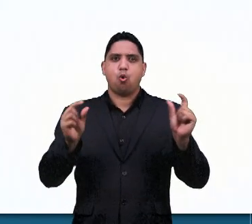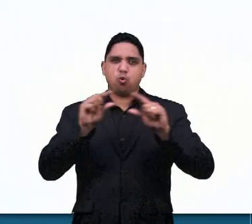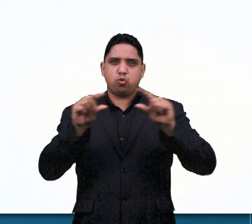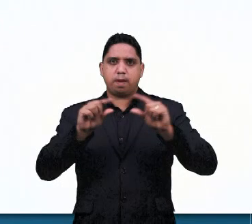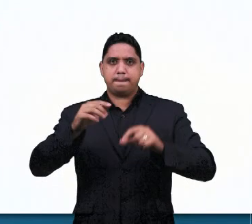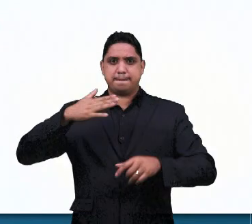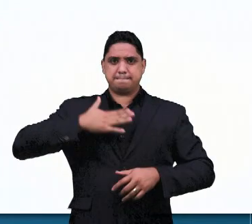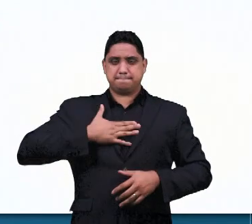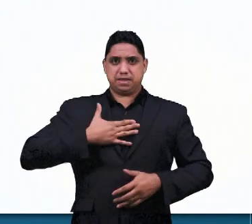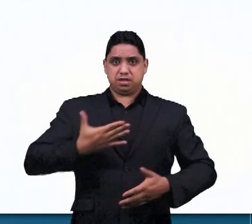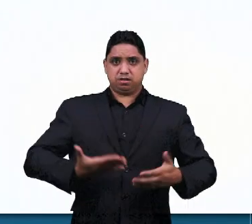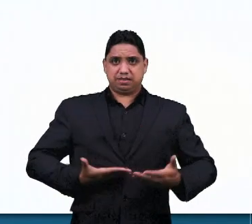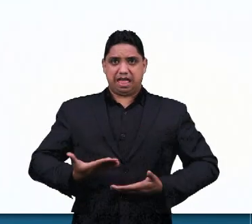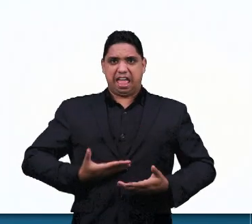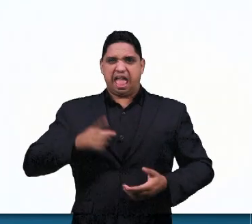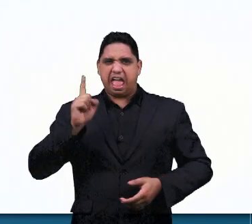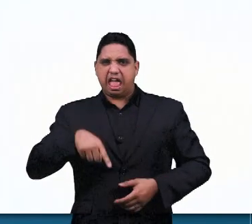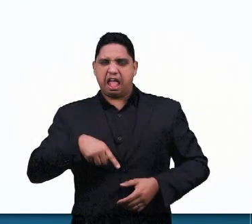est